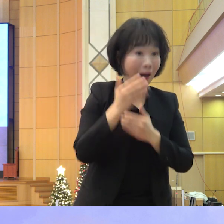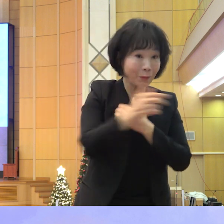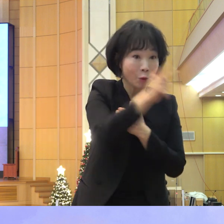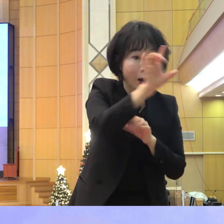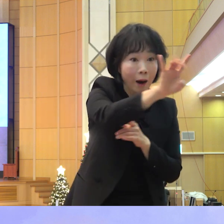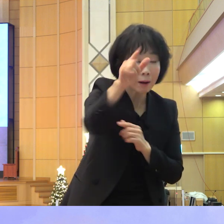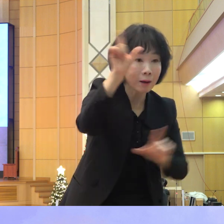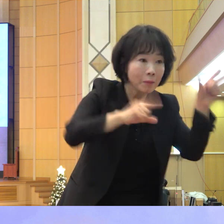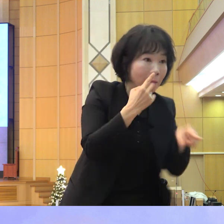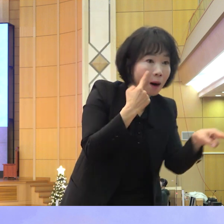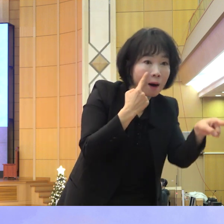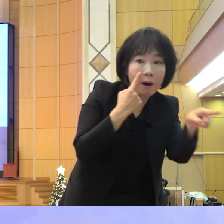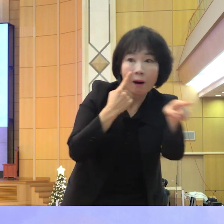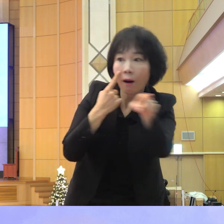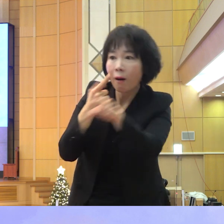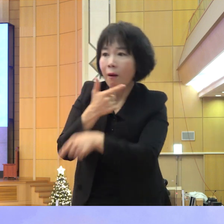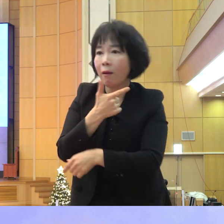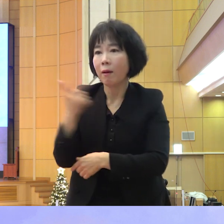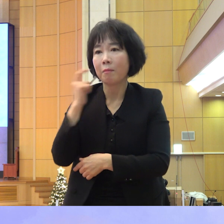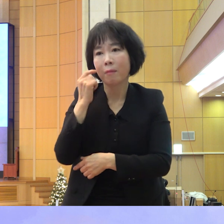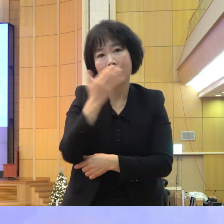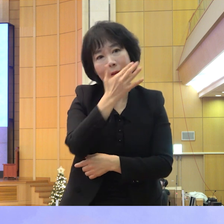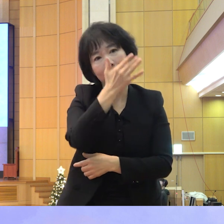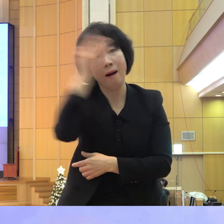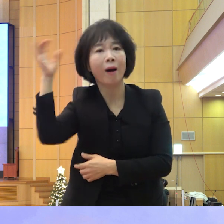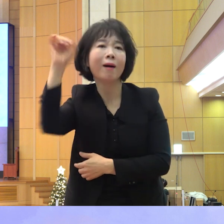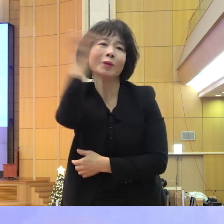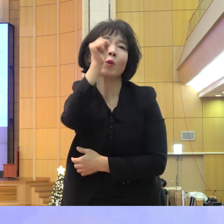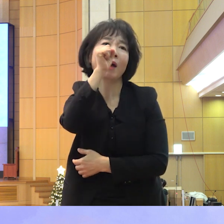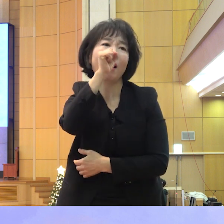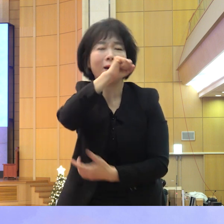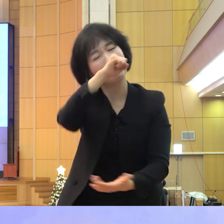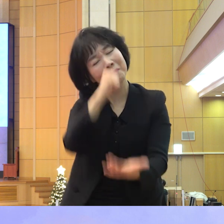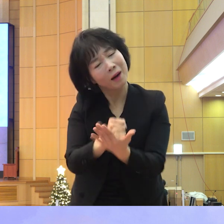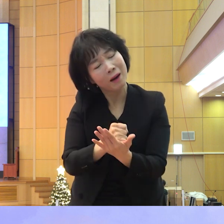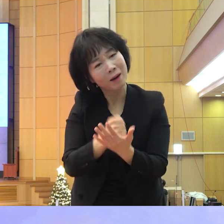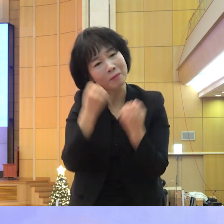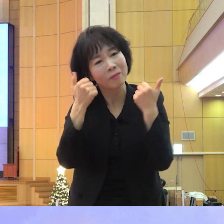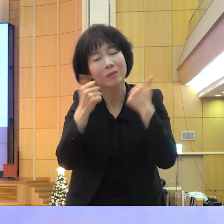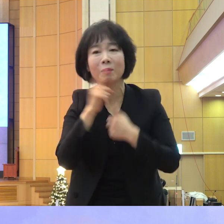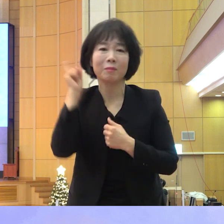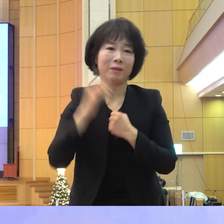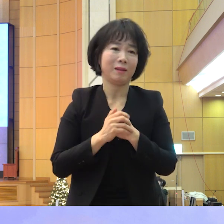하나님은 이렇게 아름답고 또